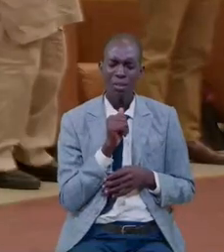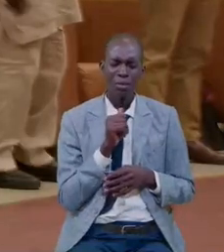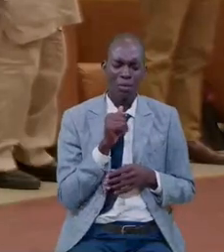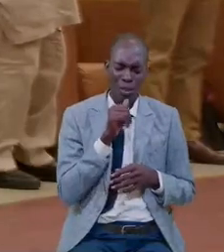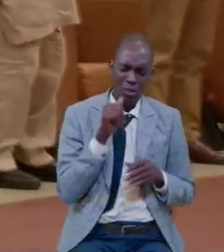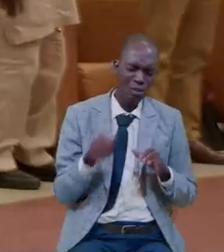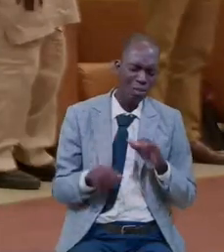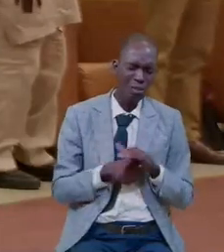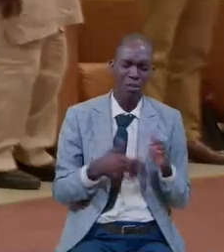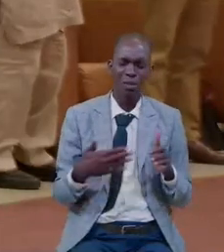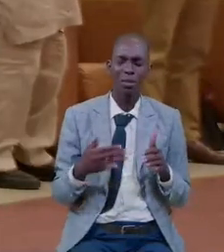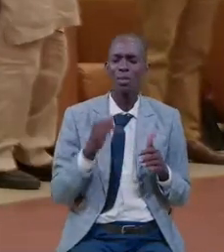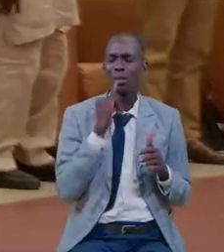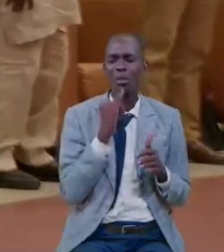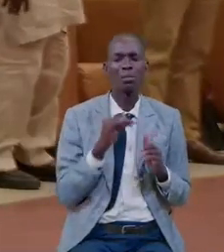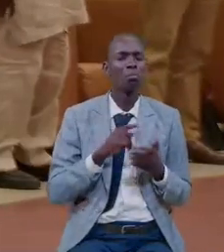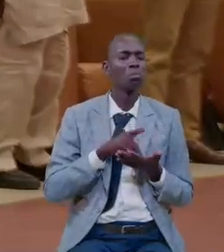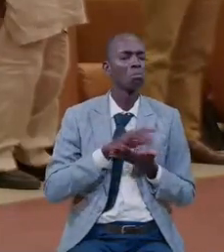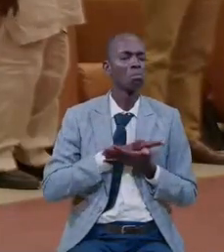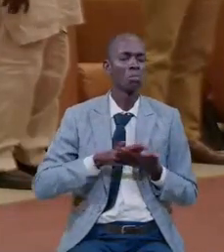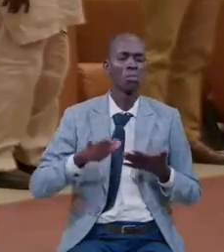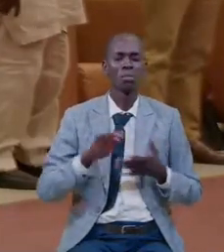Votre secret